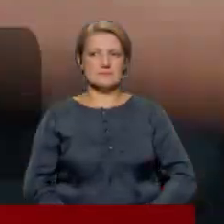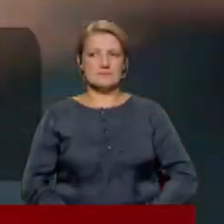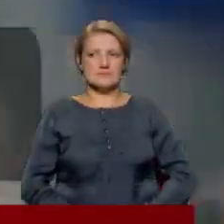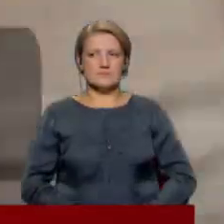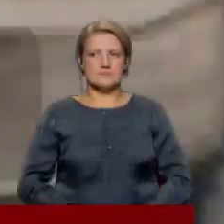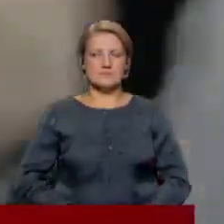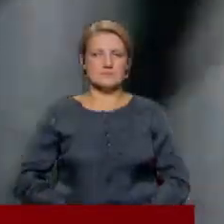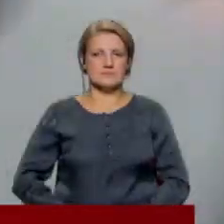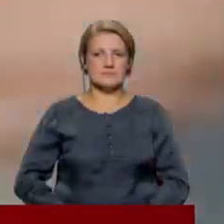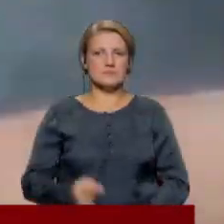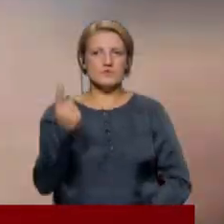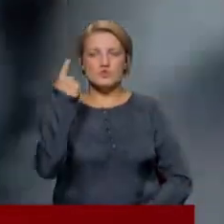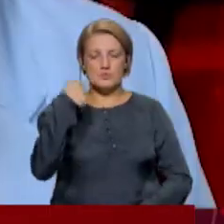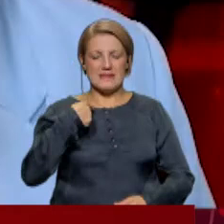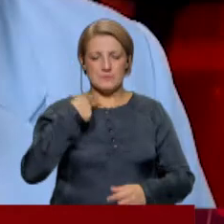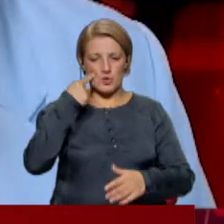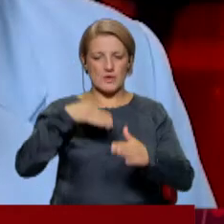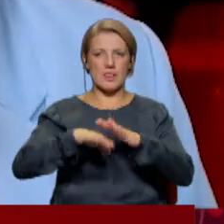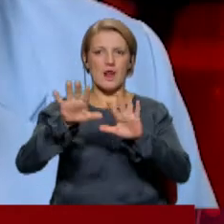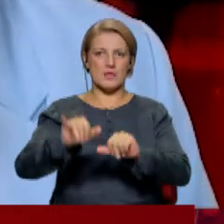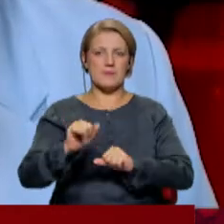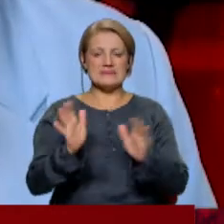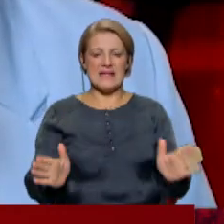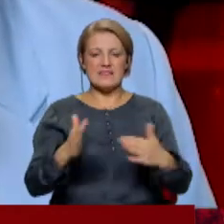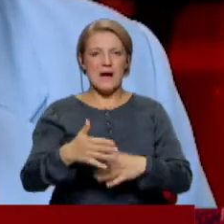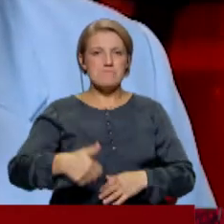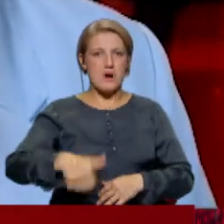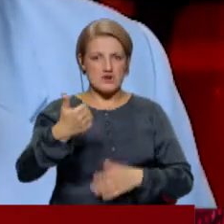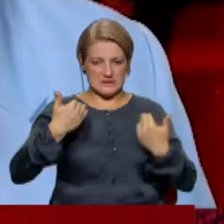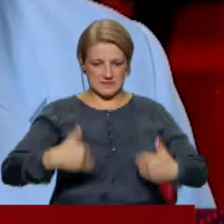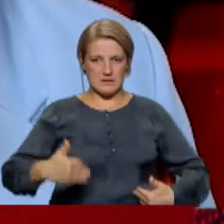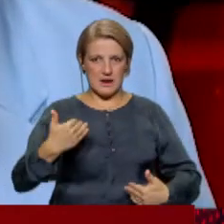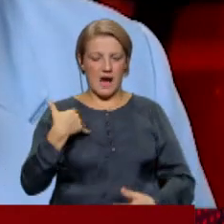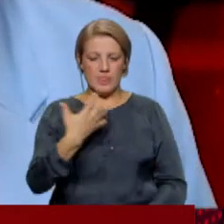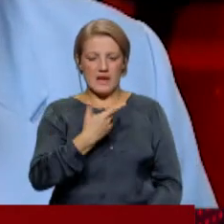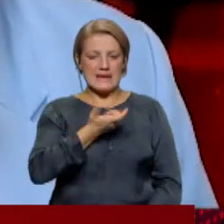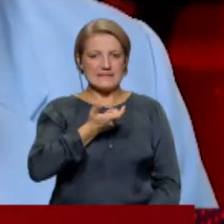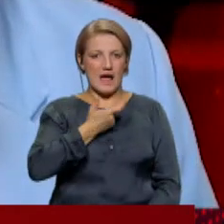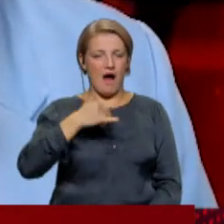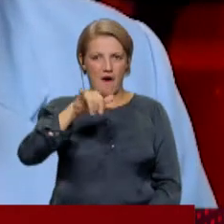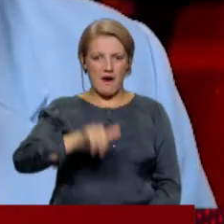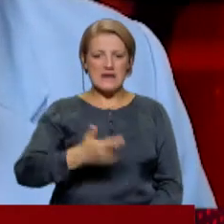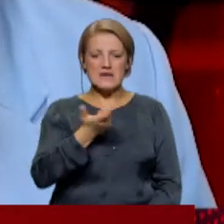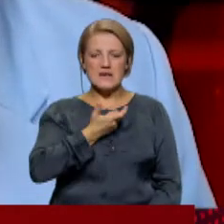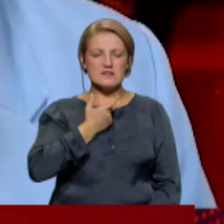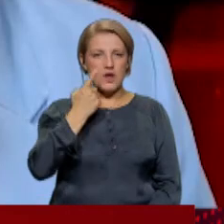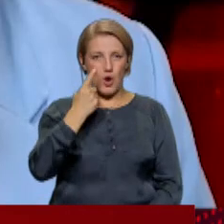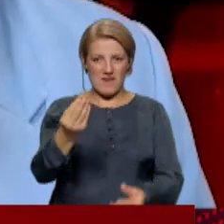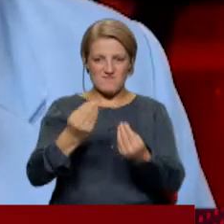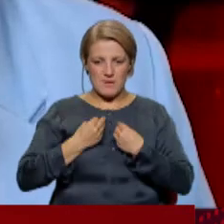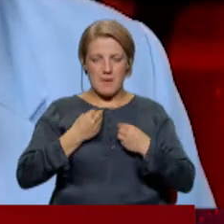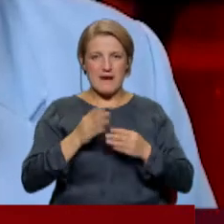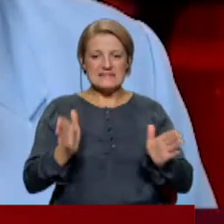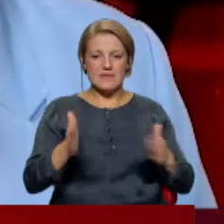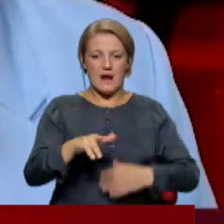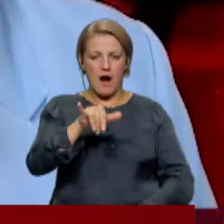Bekle. Dün benim gözaltına alınmam bir sendikanın ve sendika başkanının anayasal hakkını, yasalara göre verilmiş hakkını,